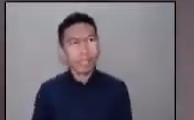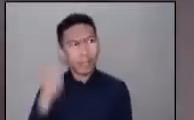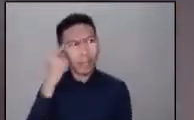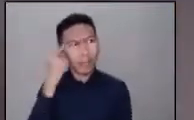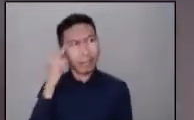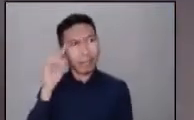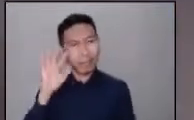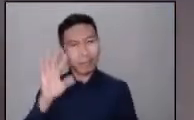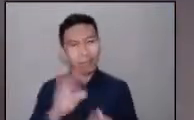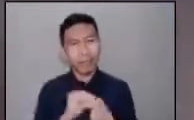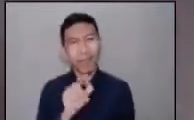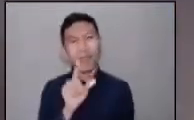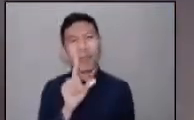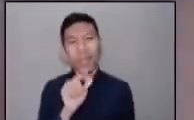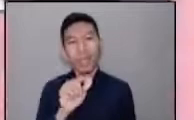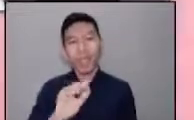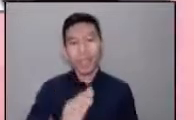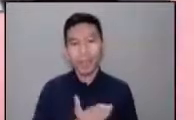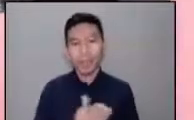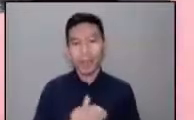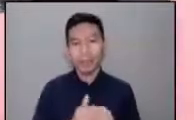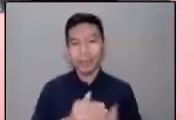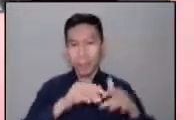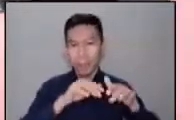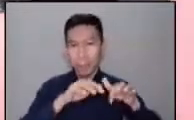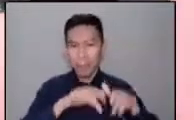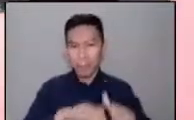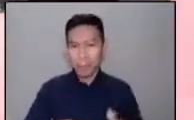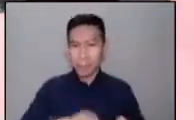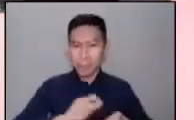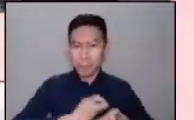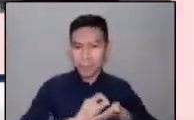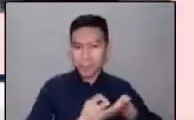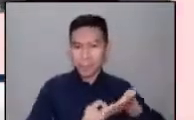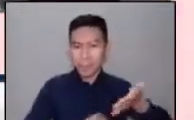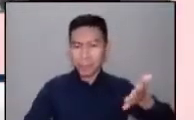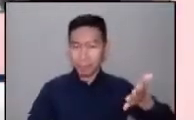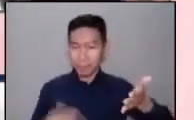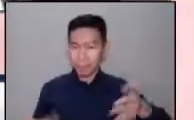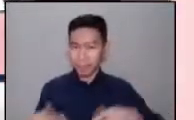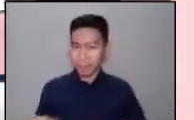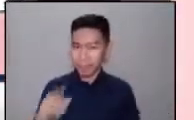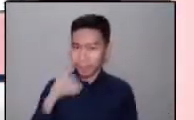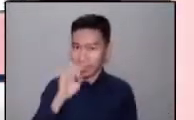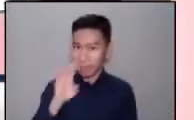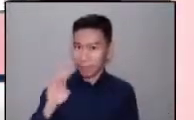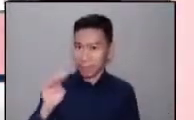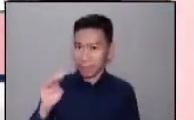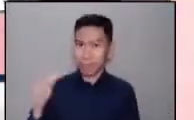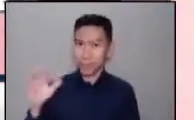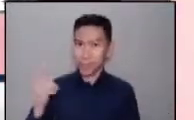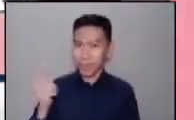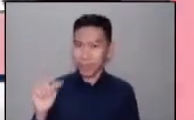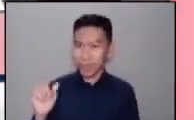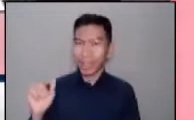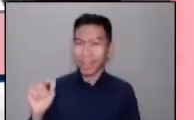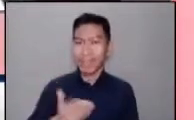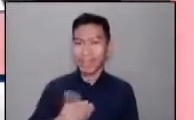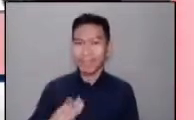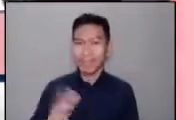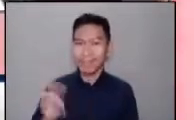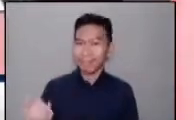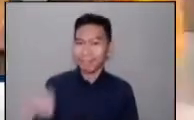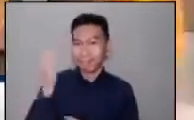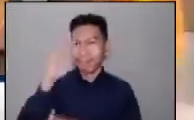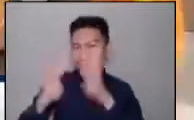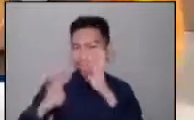20? 20? Grabe. Ganitong kabata, no, 14 years old, 20 na ang nasulat. Eh, saan ka naman kumukuha ng inspirasyon? No, usually kasi, Carla, di ba,